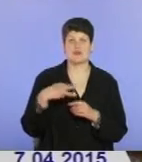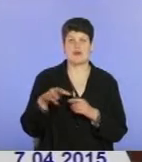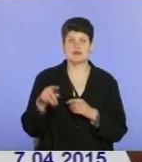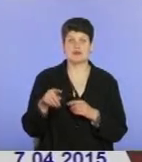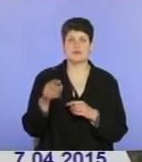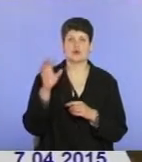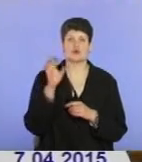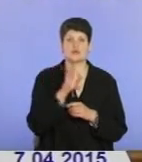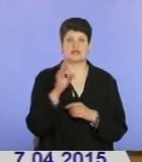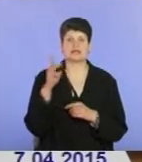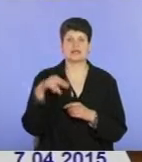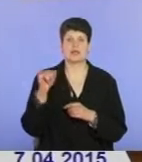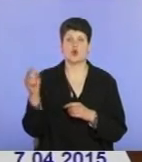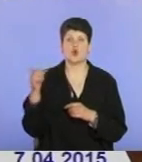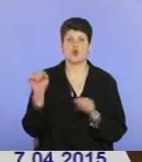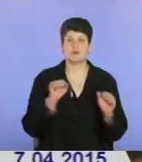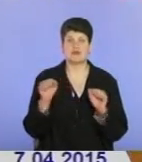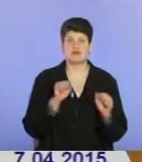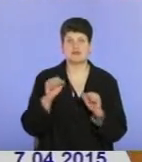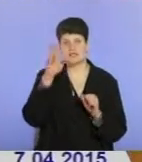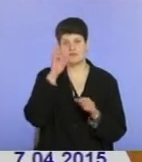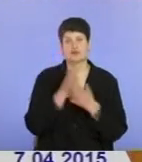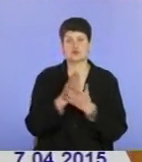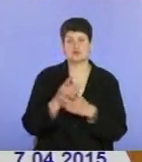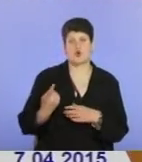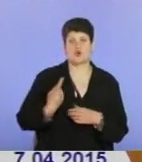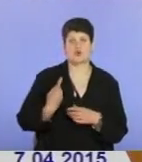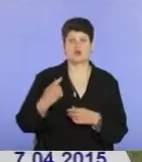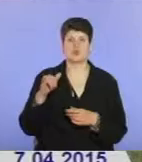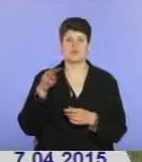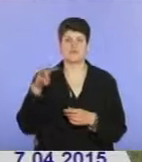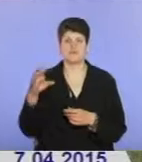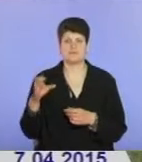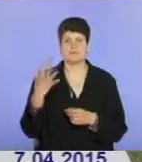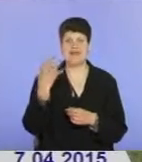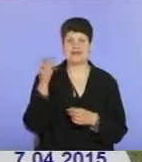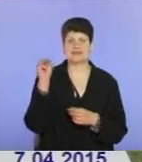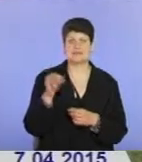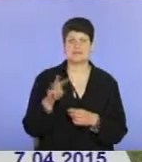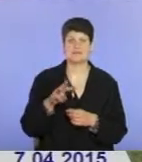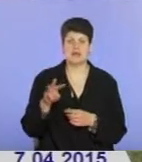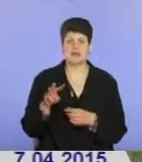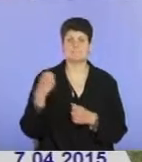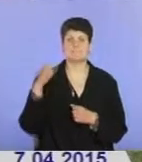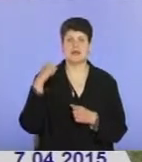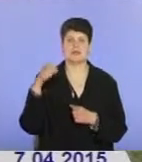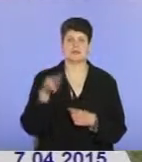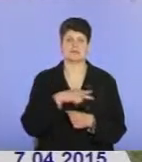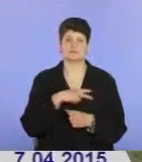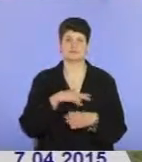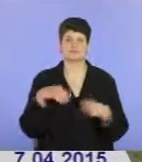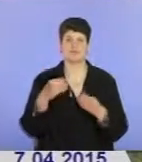Руслан даньків управління державної служби охорони при УМВС України в Тернопільській області дистанції 5000 метрів переможці та призери змагань